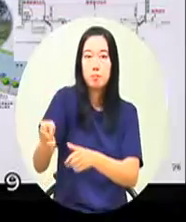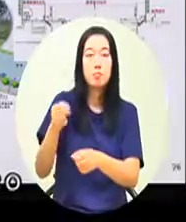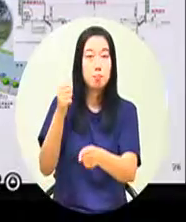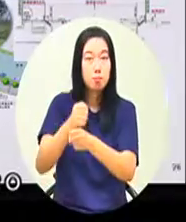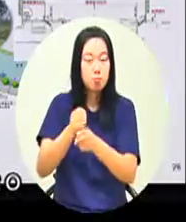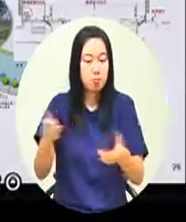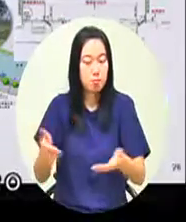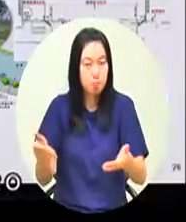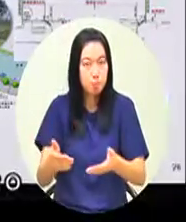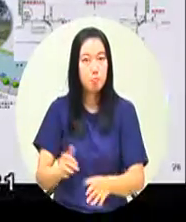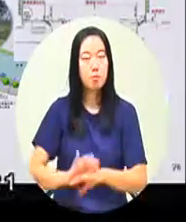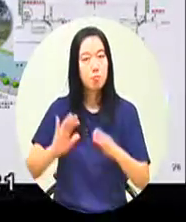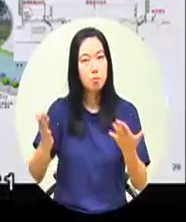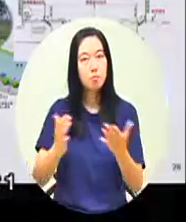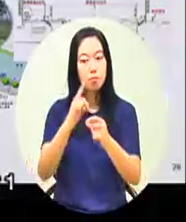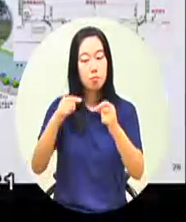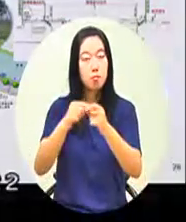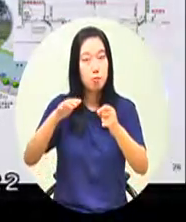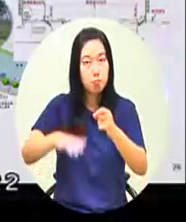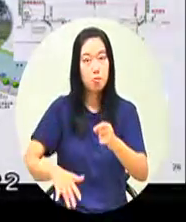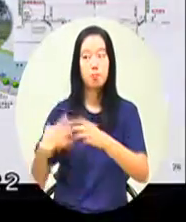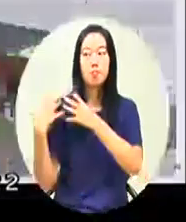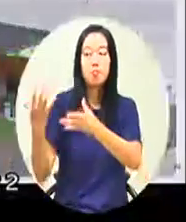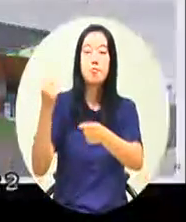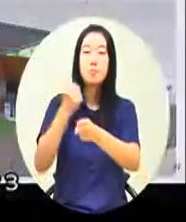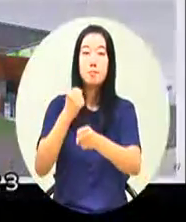计是在年底会完成发包。